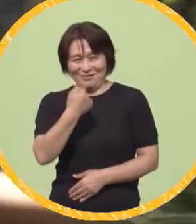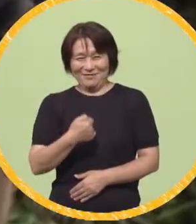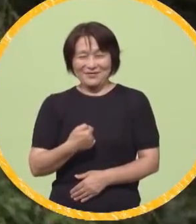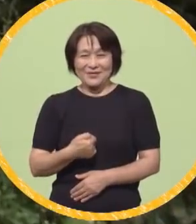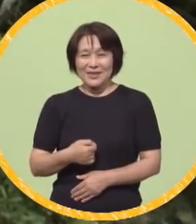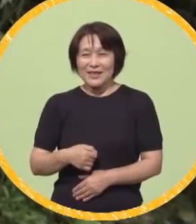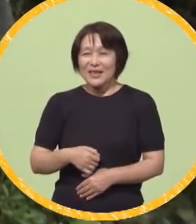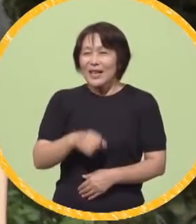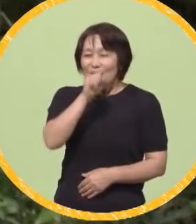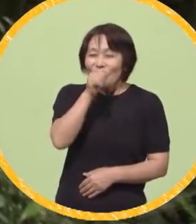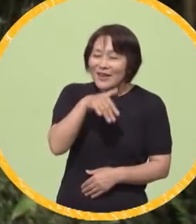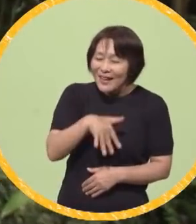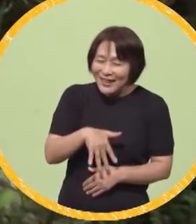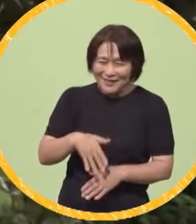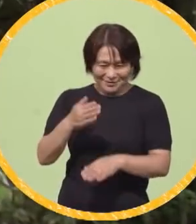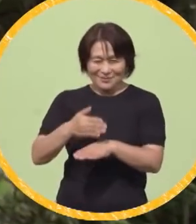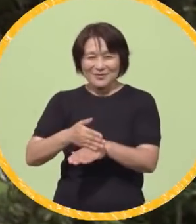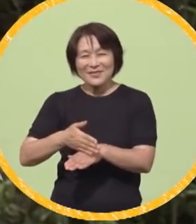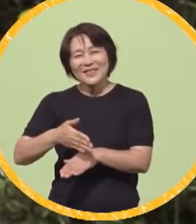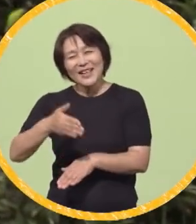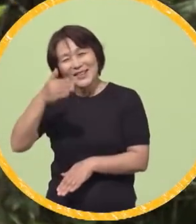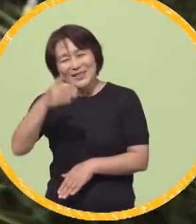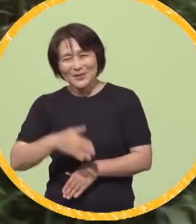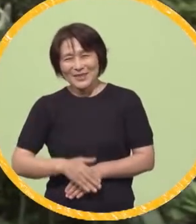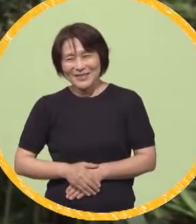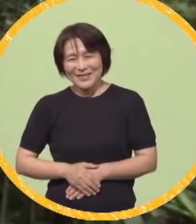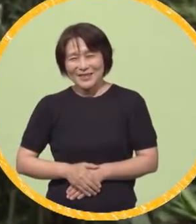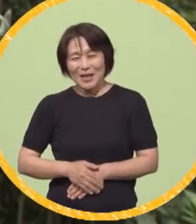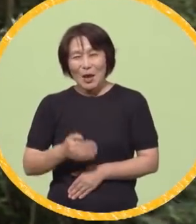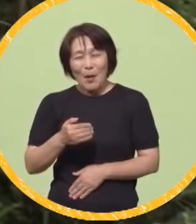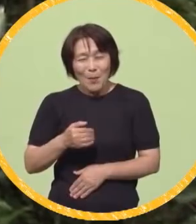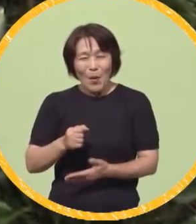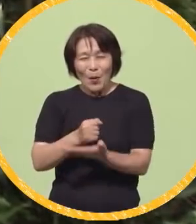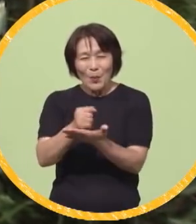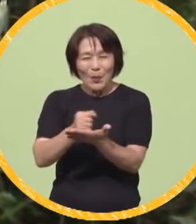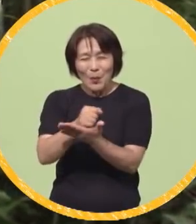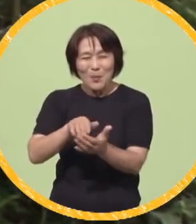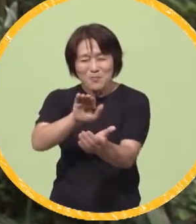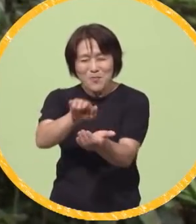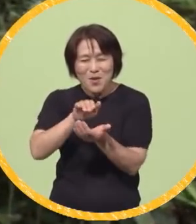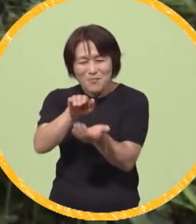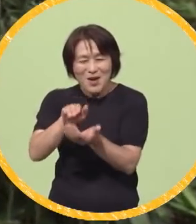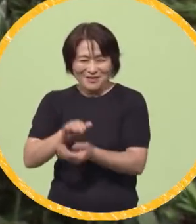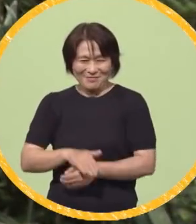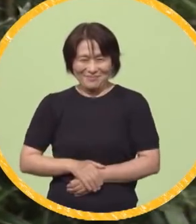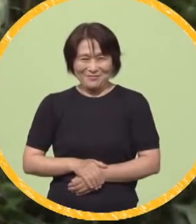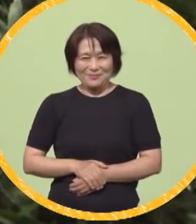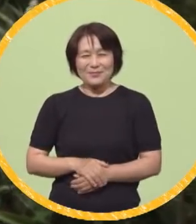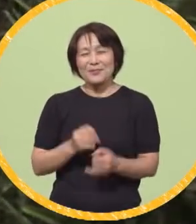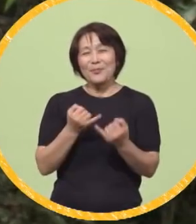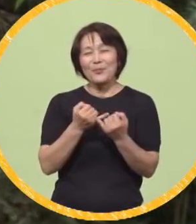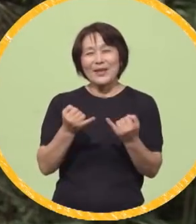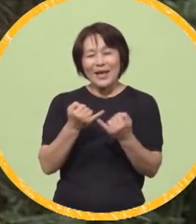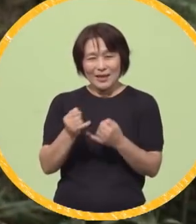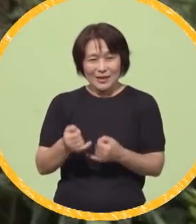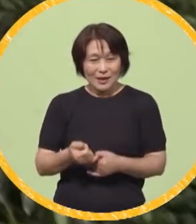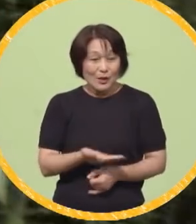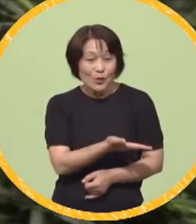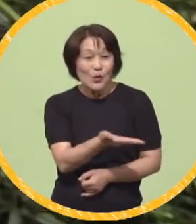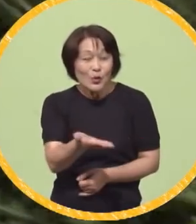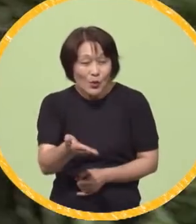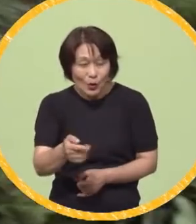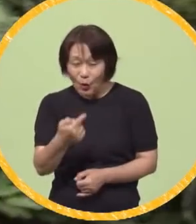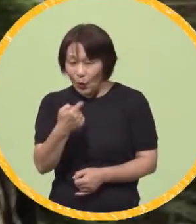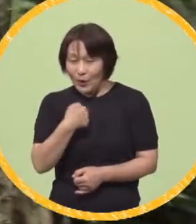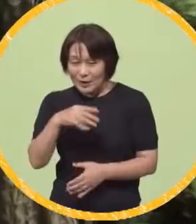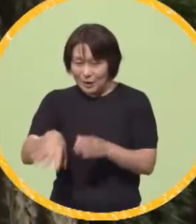ったね。 なった、ありがとうございます。あんな、もうなんかもうご利益あった気がする。すいません、聞いてください。きっと私